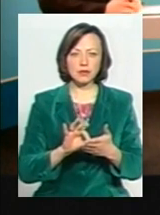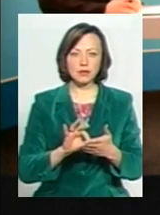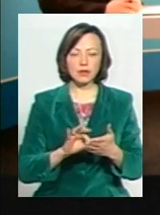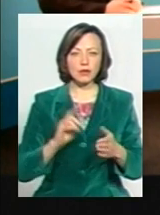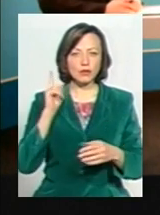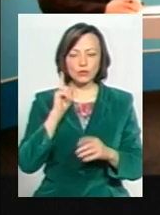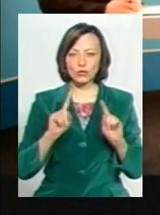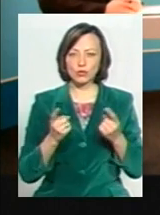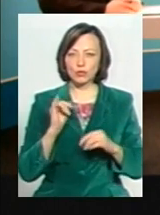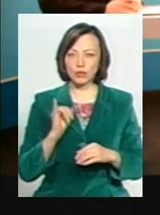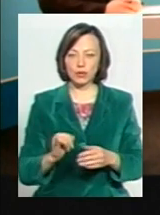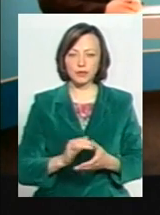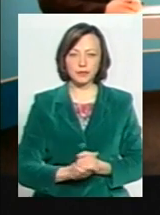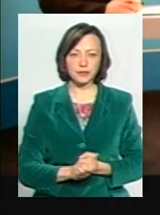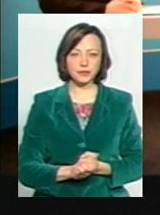вирішити